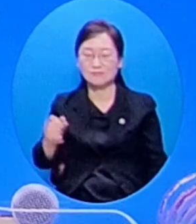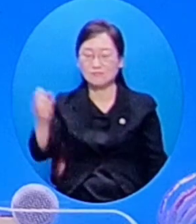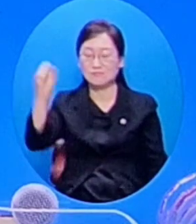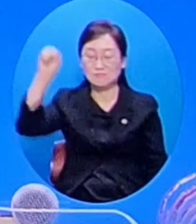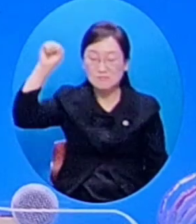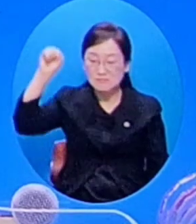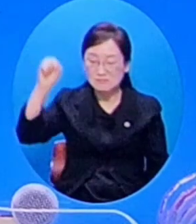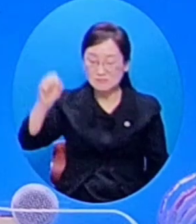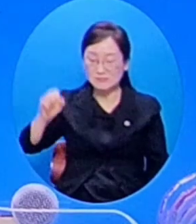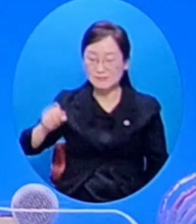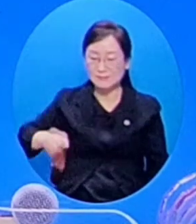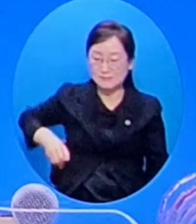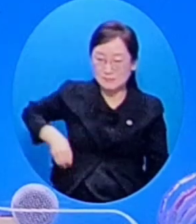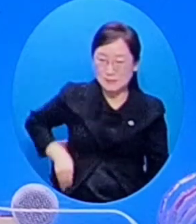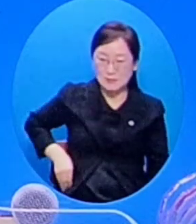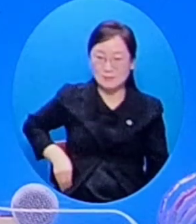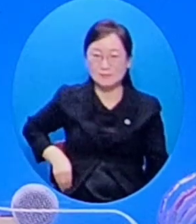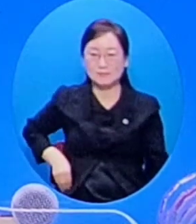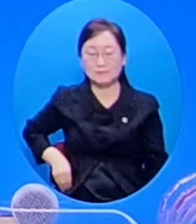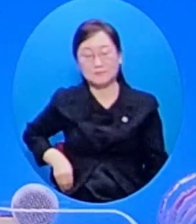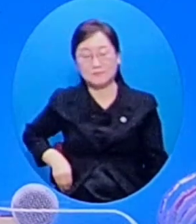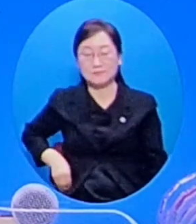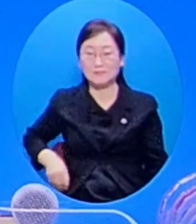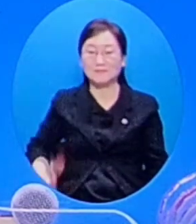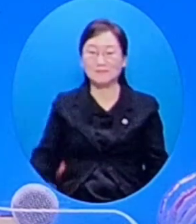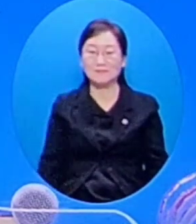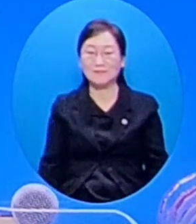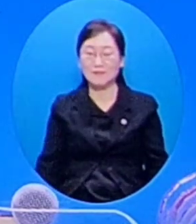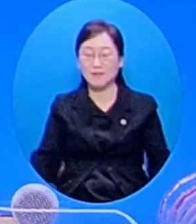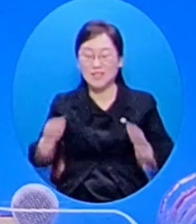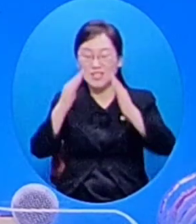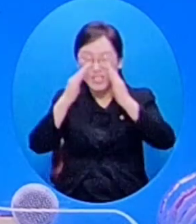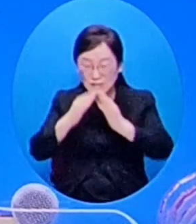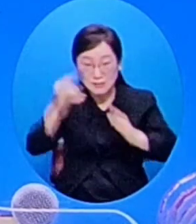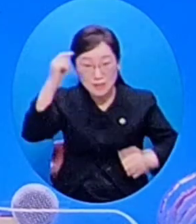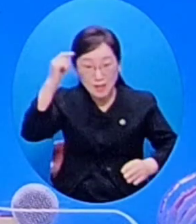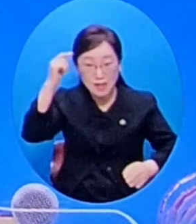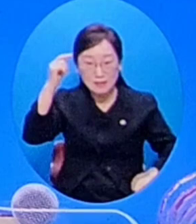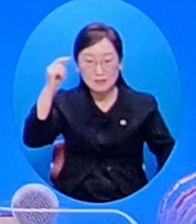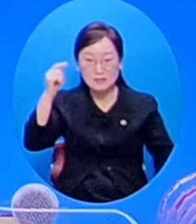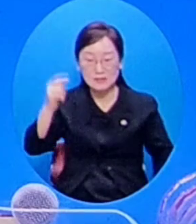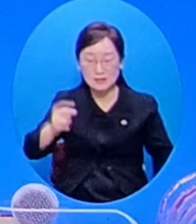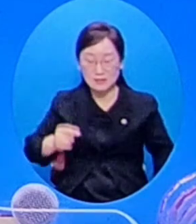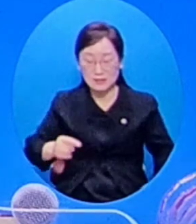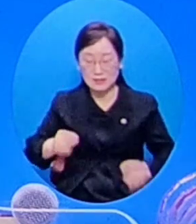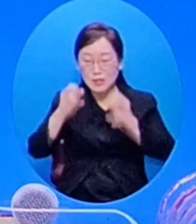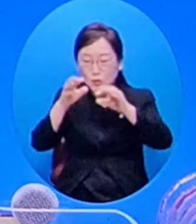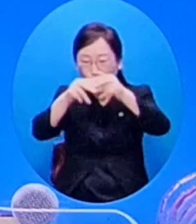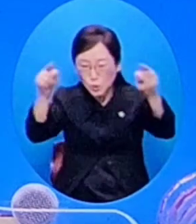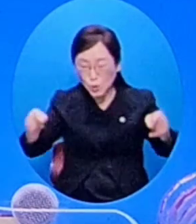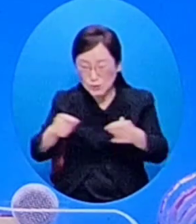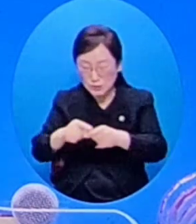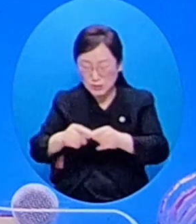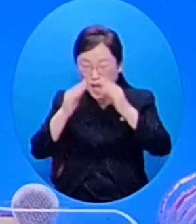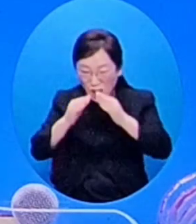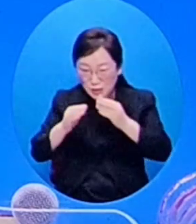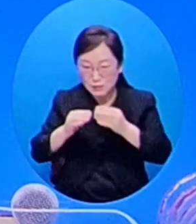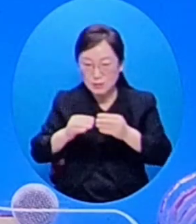벌에다가 주워넣고 가져갔는데 또 어느 기록을 보면 코를 풀라 그러니까 전도제로 코를 풀면 당연히 코가 썩나